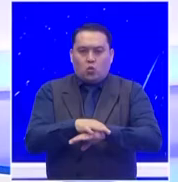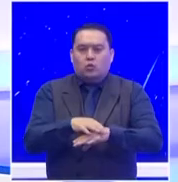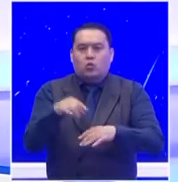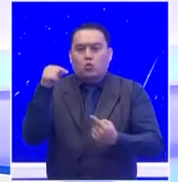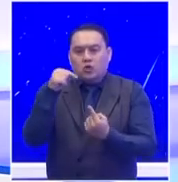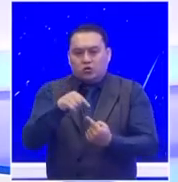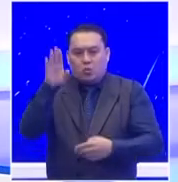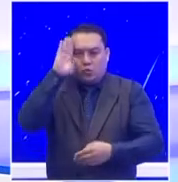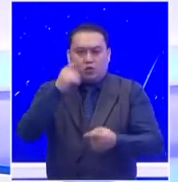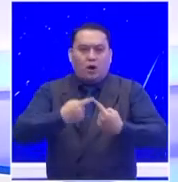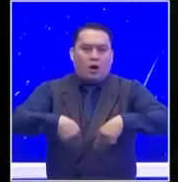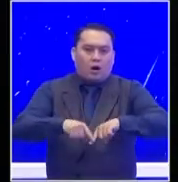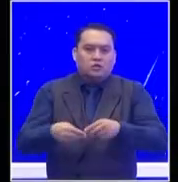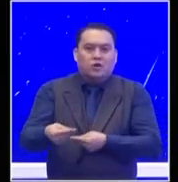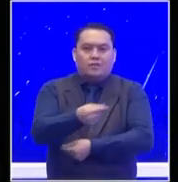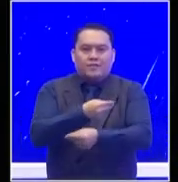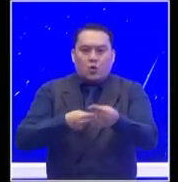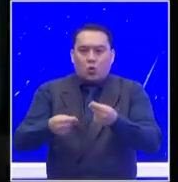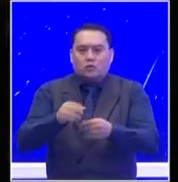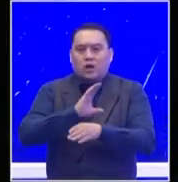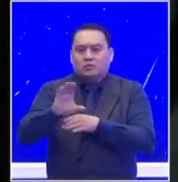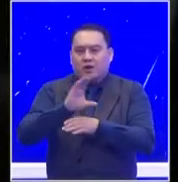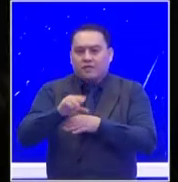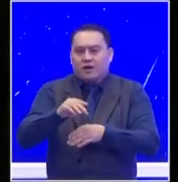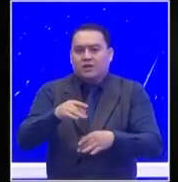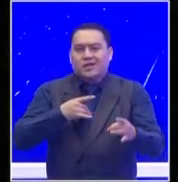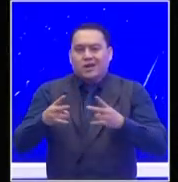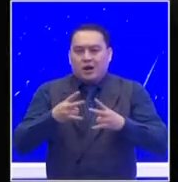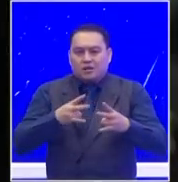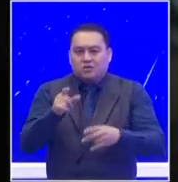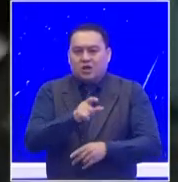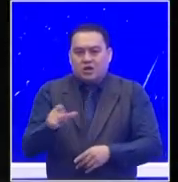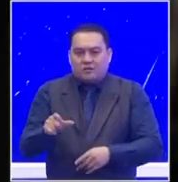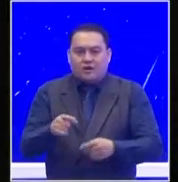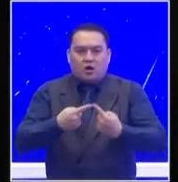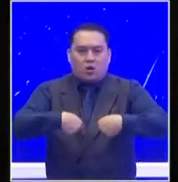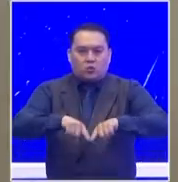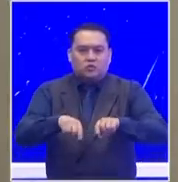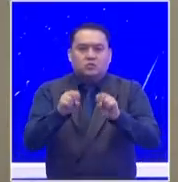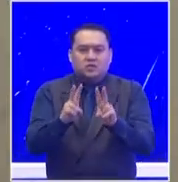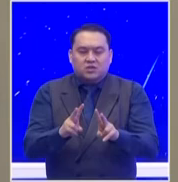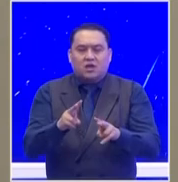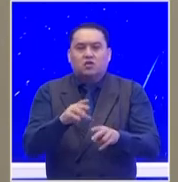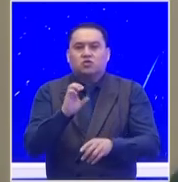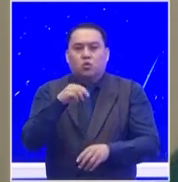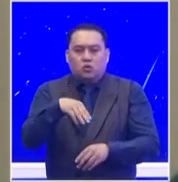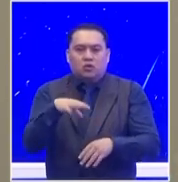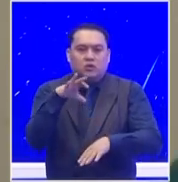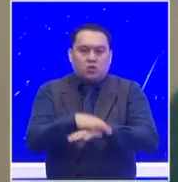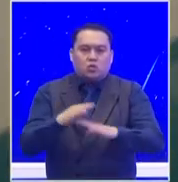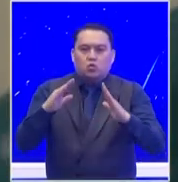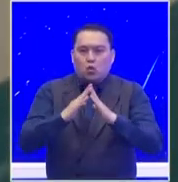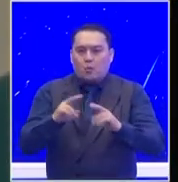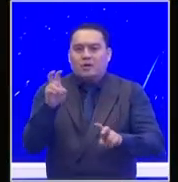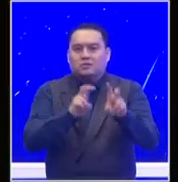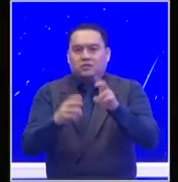уточняется, мужчина, организовавший сбор и перевод средств террористам, состоял в законспирированной ячейке. В ходе обысков у него дома силовики